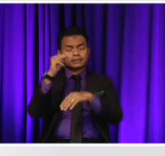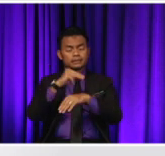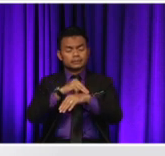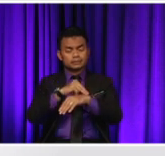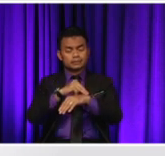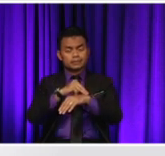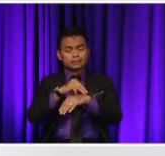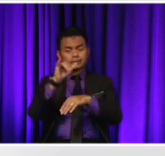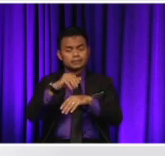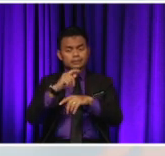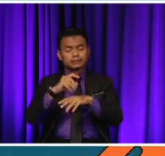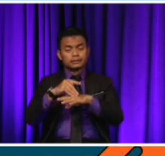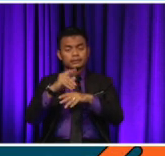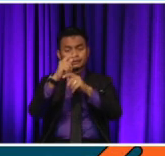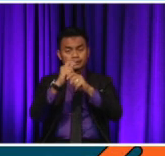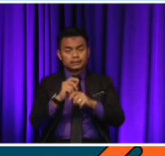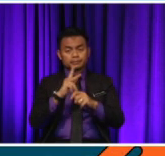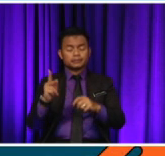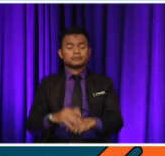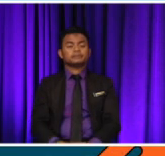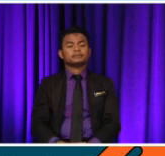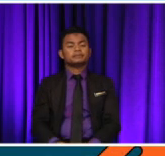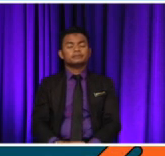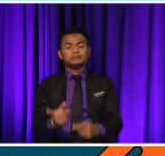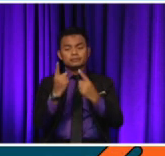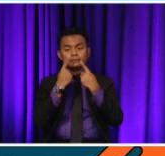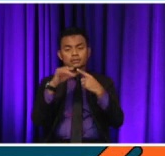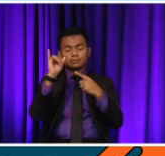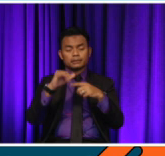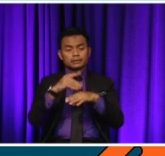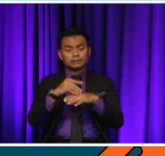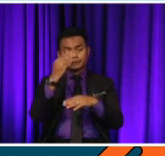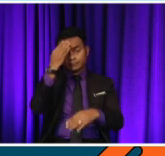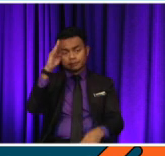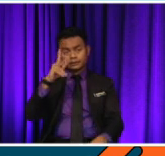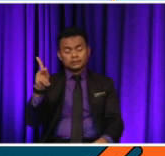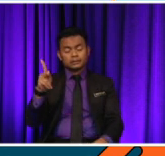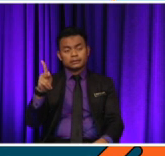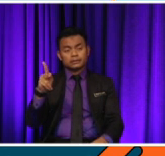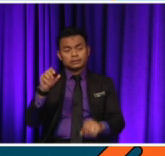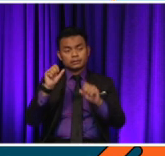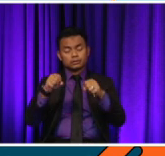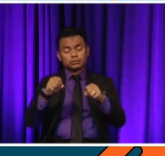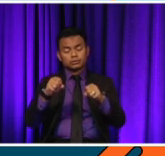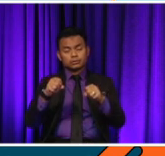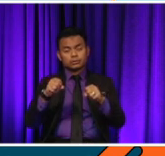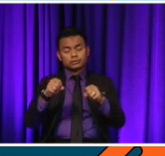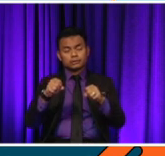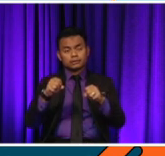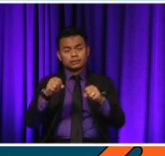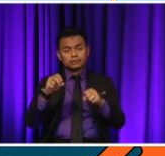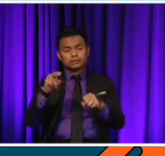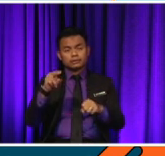yang diberikan oleh tadi oke 4 warga kemayan